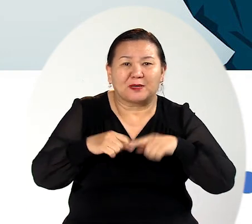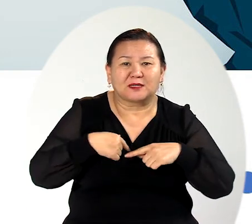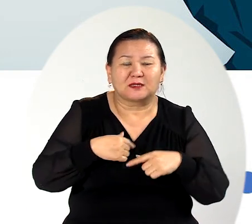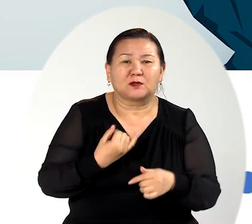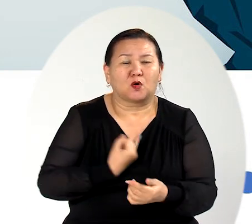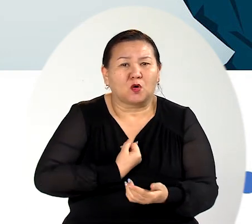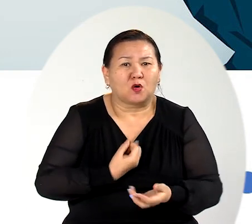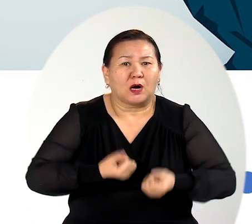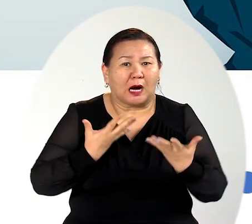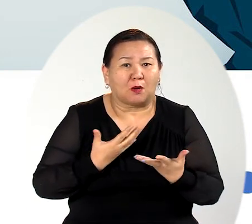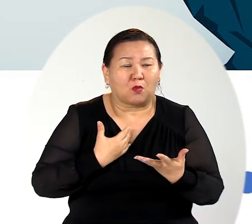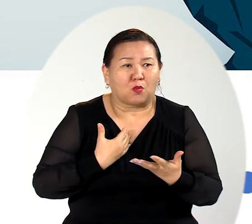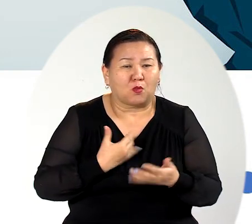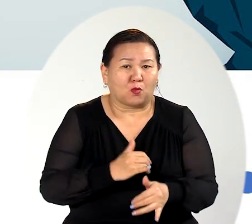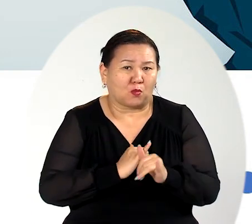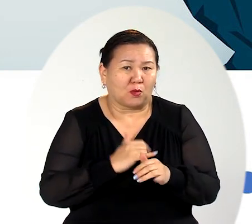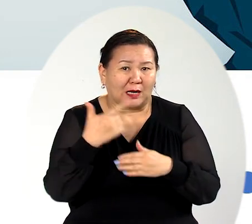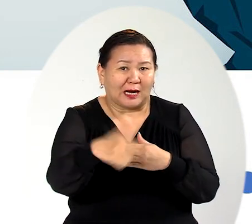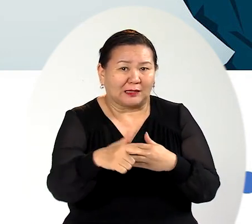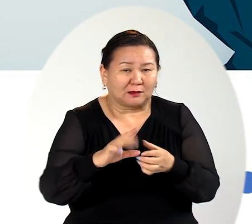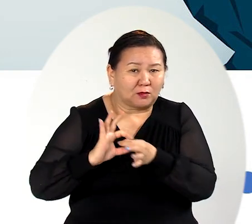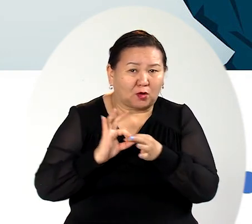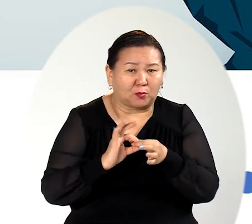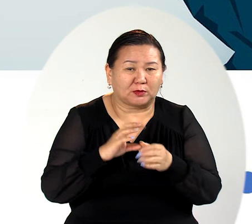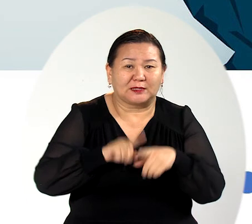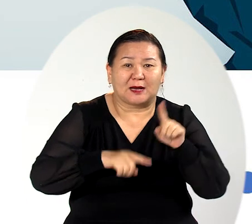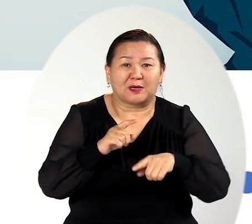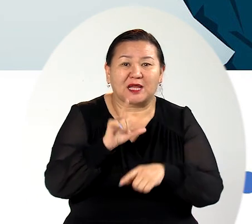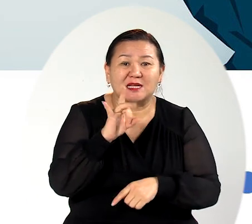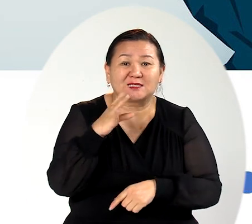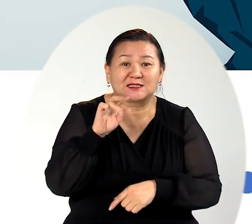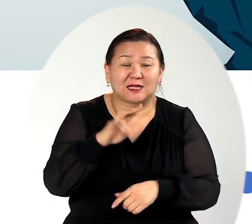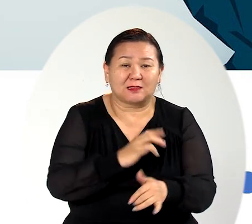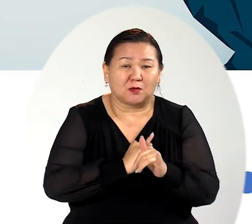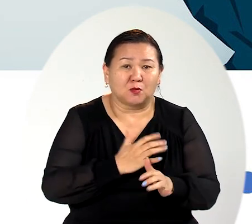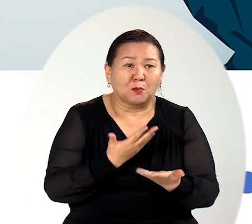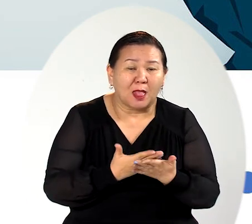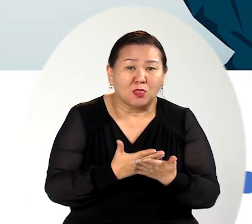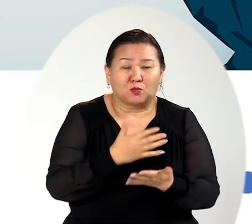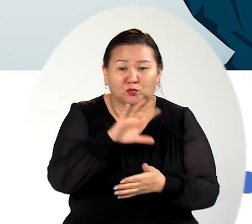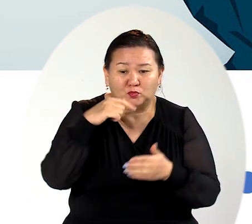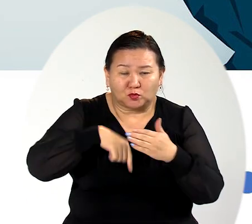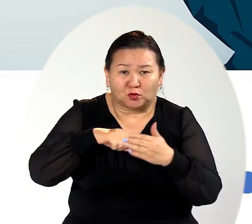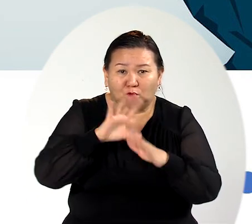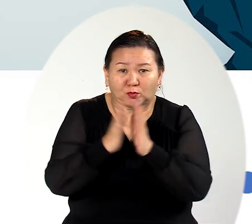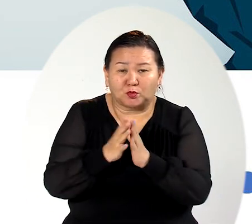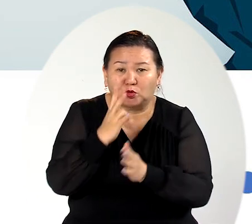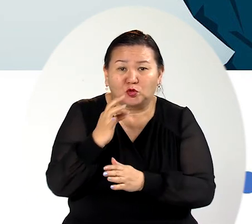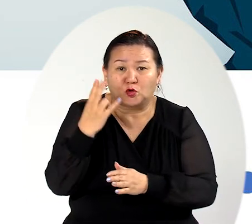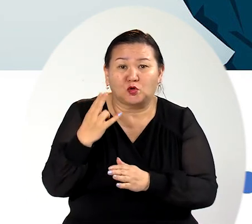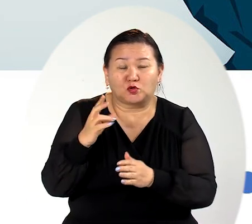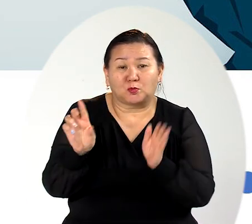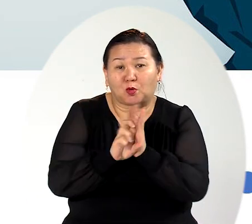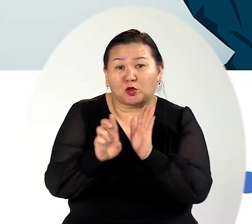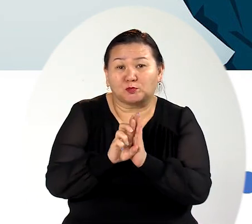ямар нэг эрсдэл тохиолдох уу? Гадны хүчин зүйлээс шалтгаалсан ямар эрсдлүүд вэ? А миний дотоод хүчин зүйлүүдээс дотоод нөөц